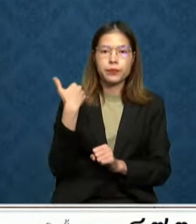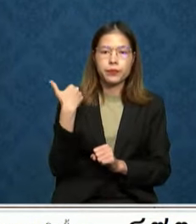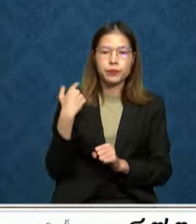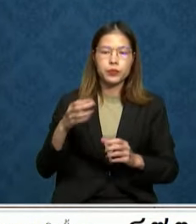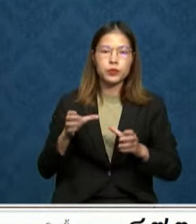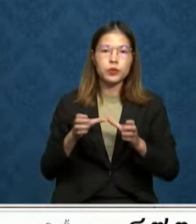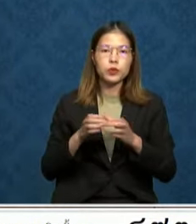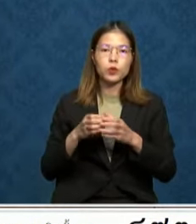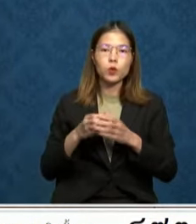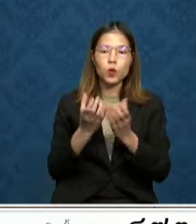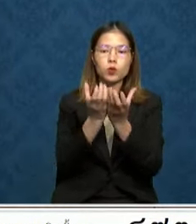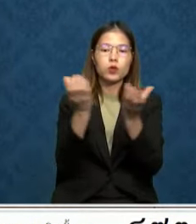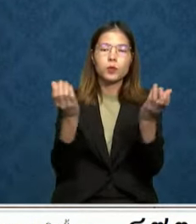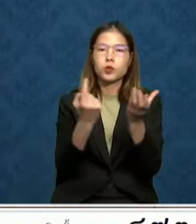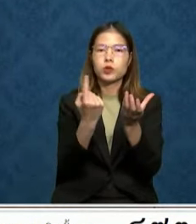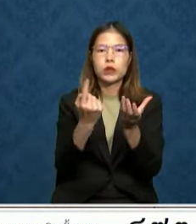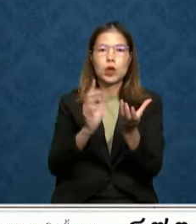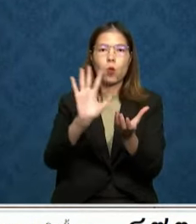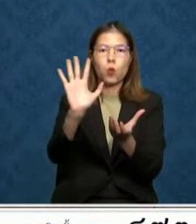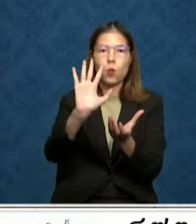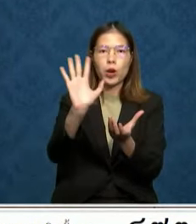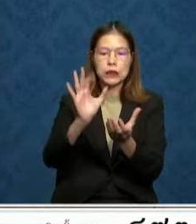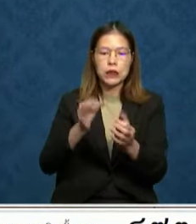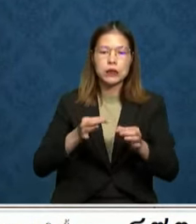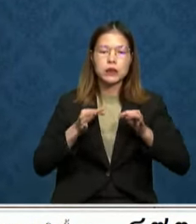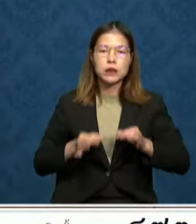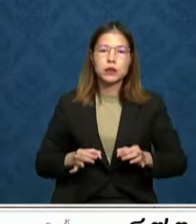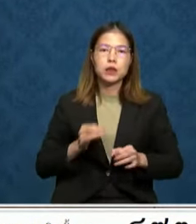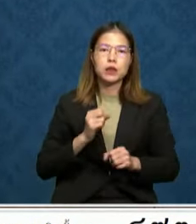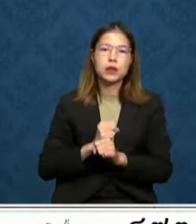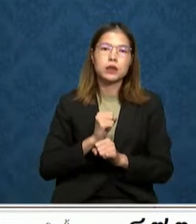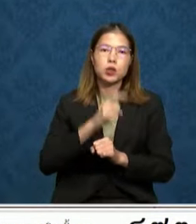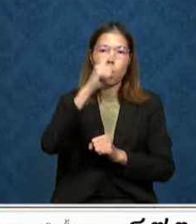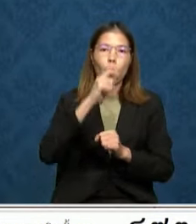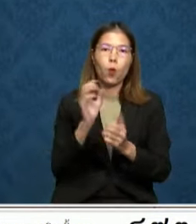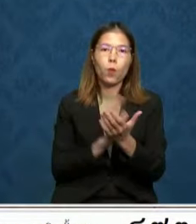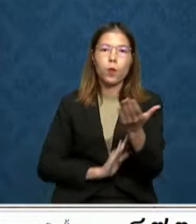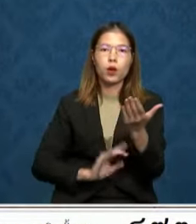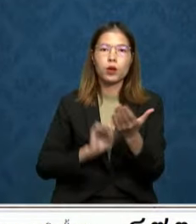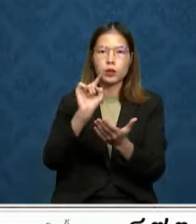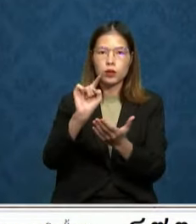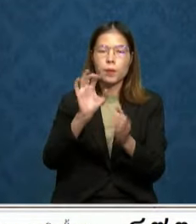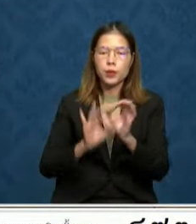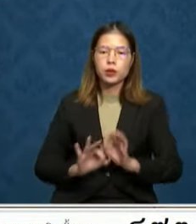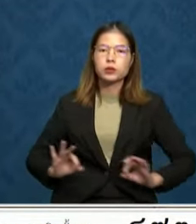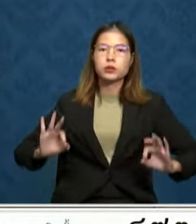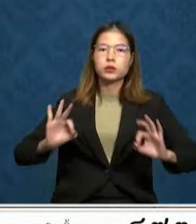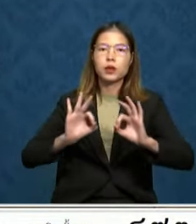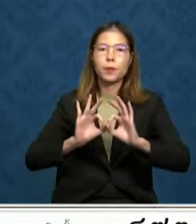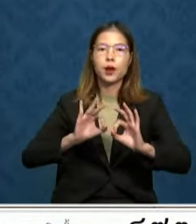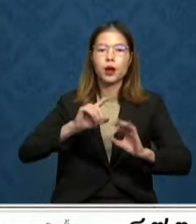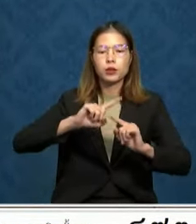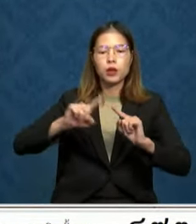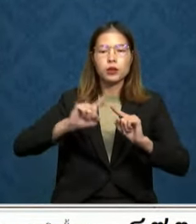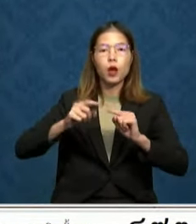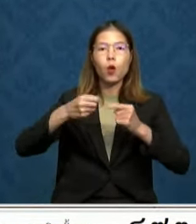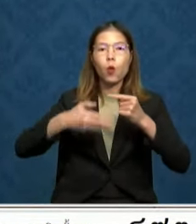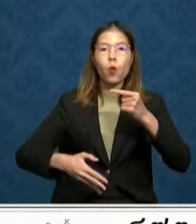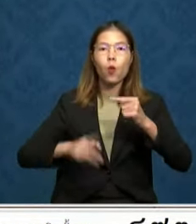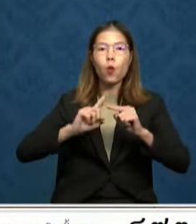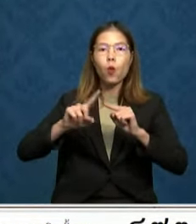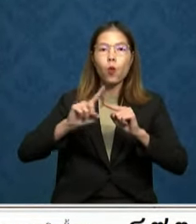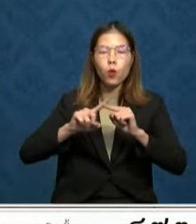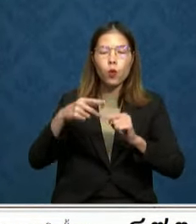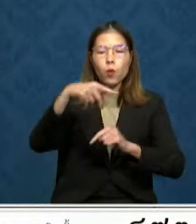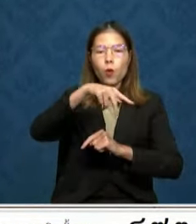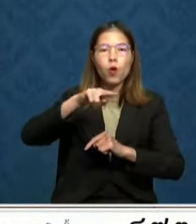แค่เรื่องรัฐมรมเดียวการทำประชามติของประเทศนั้นเป็นประเด็นสำคญต่างเวลาเราจะใช้พบา